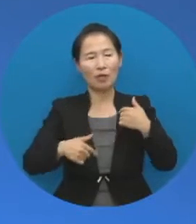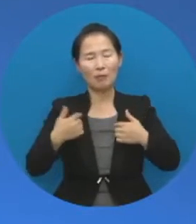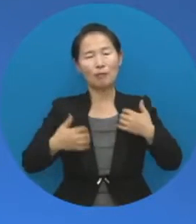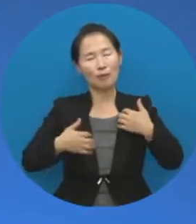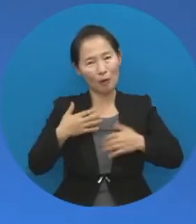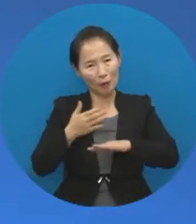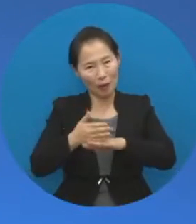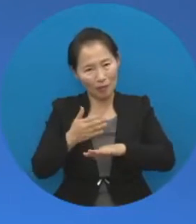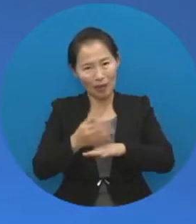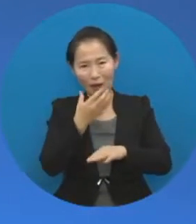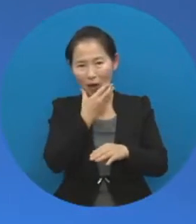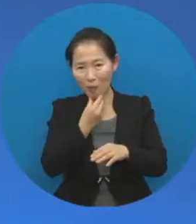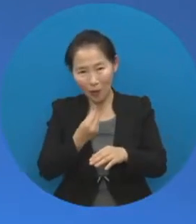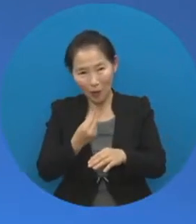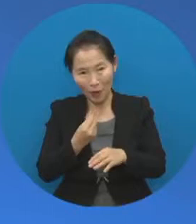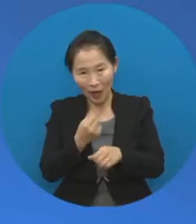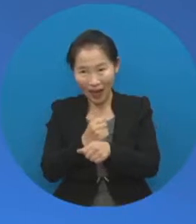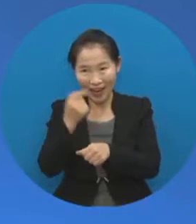감사할까요?